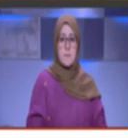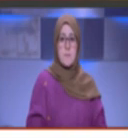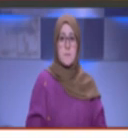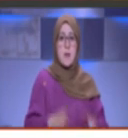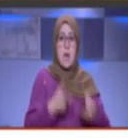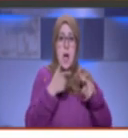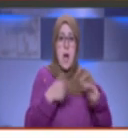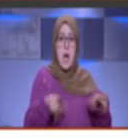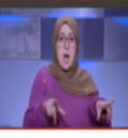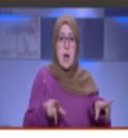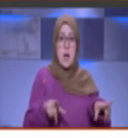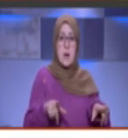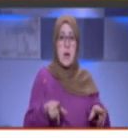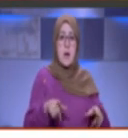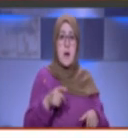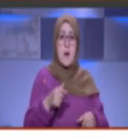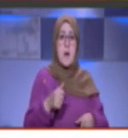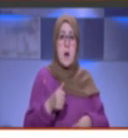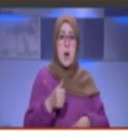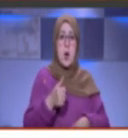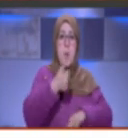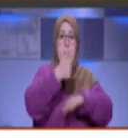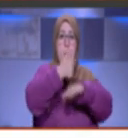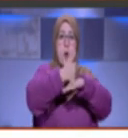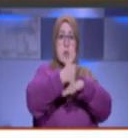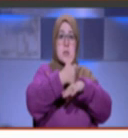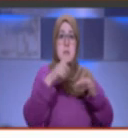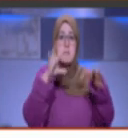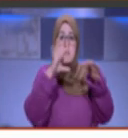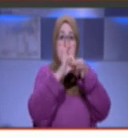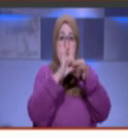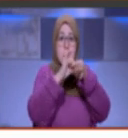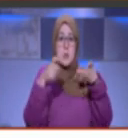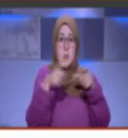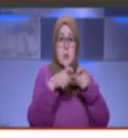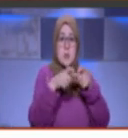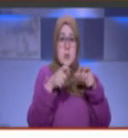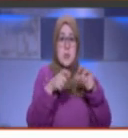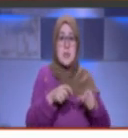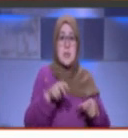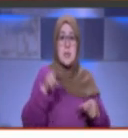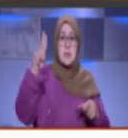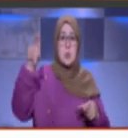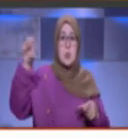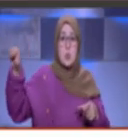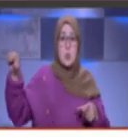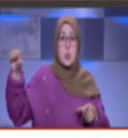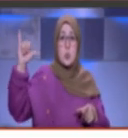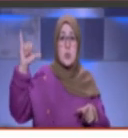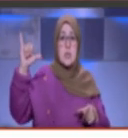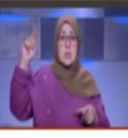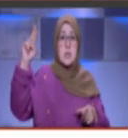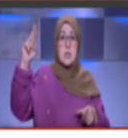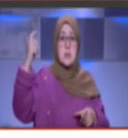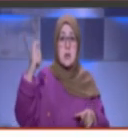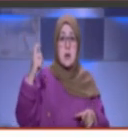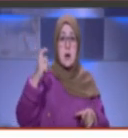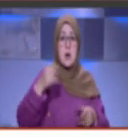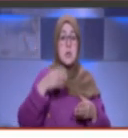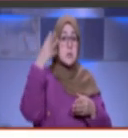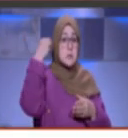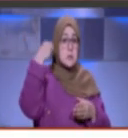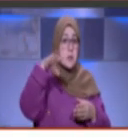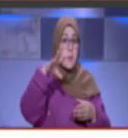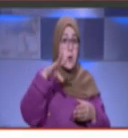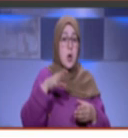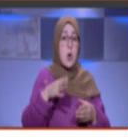أعلن جاك دورسي مؤسس موقع التواصل الاجتماعي تويتر تبرعه بمبلغ مليار دولار لمكافحة فيروس